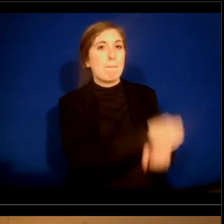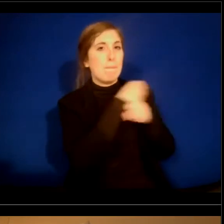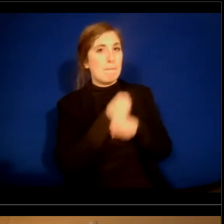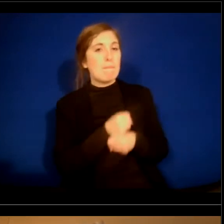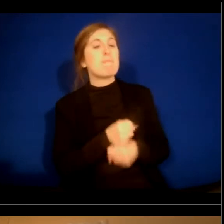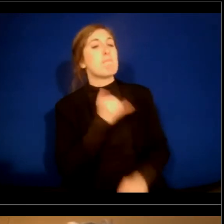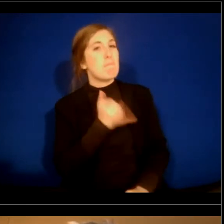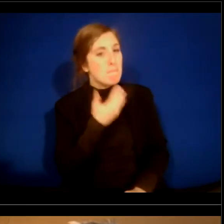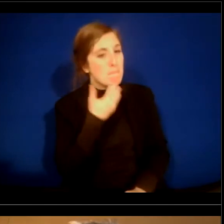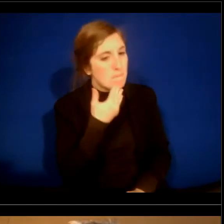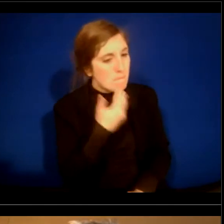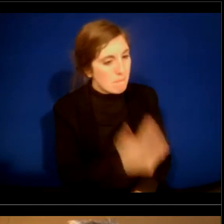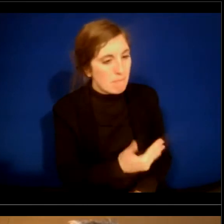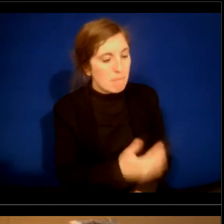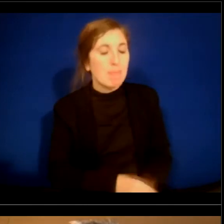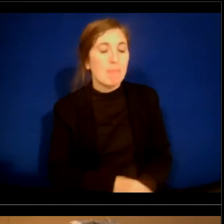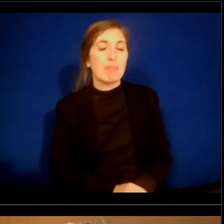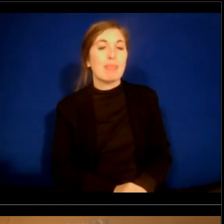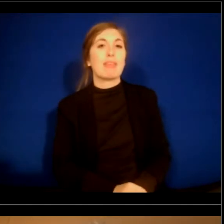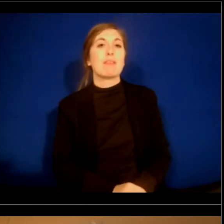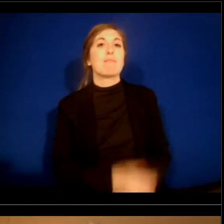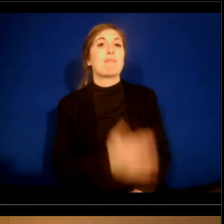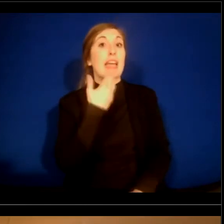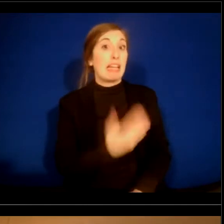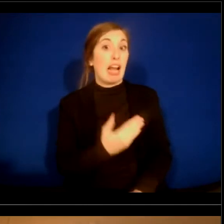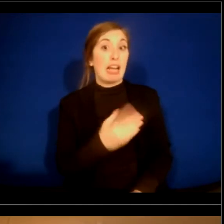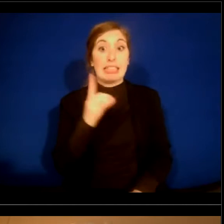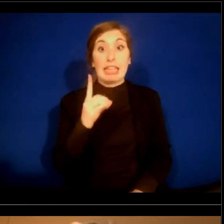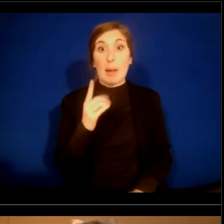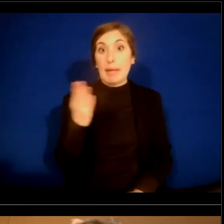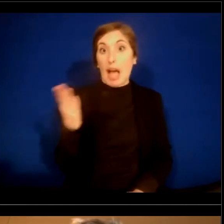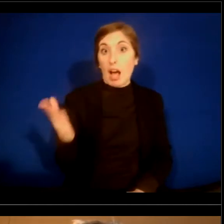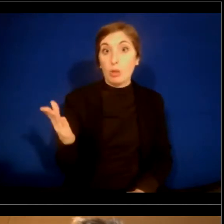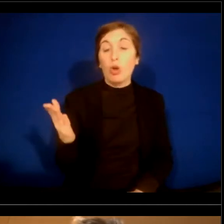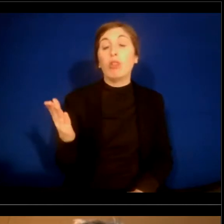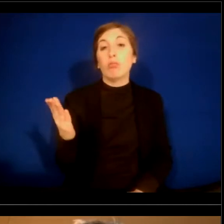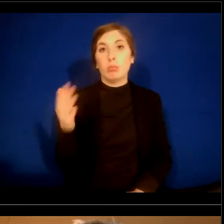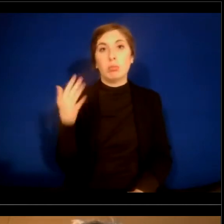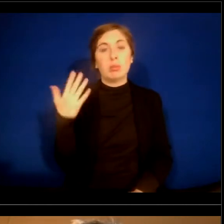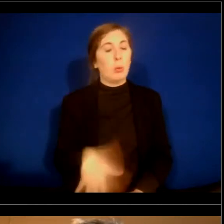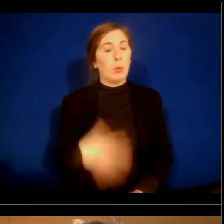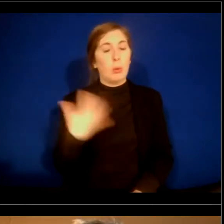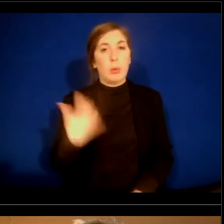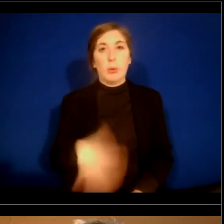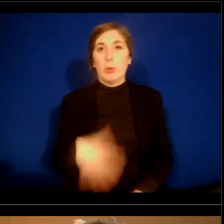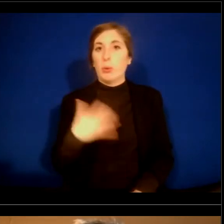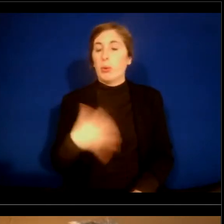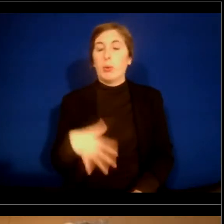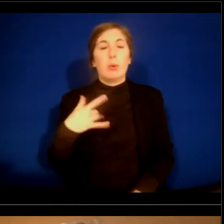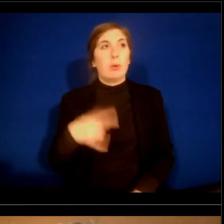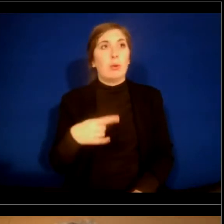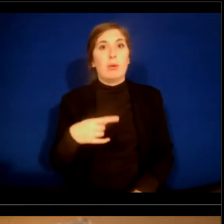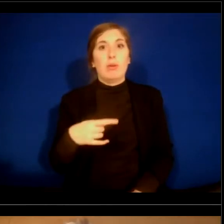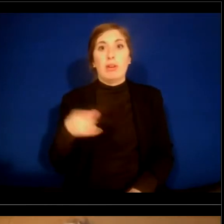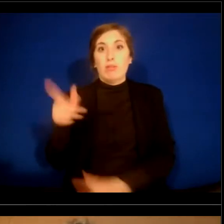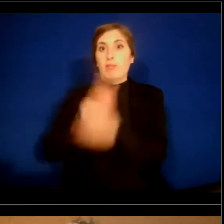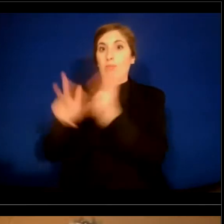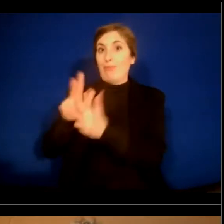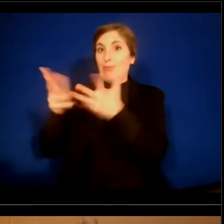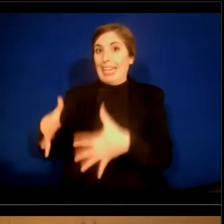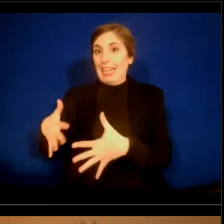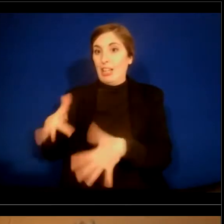Grazie, grazie Damiano. Difficile prendere la parola dopo